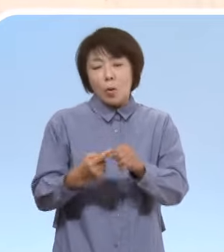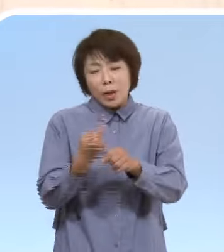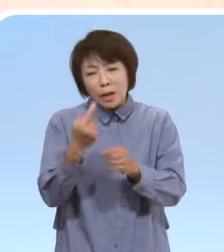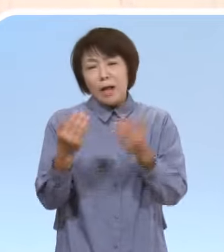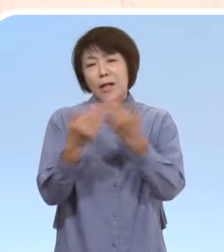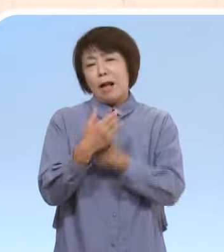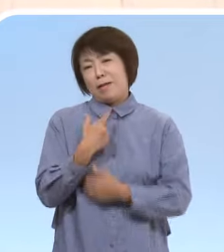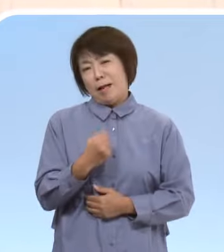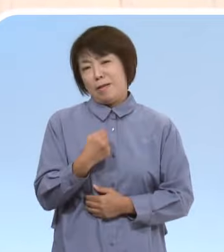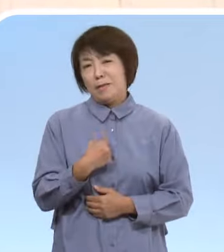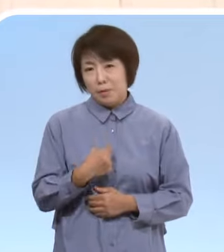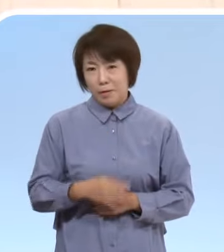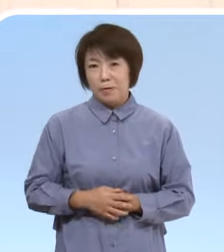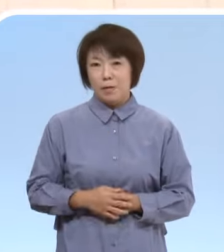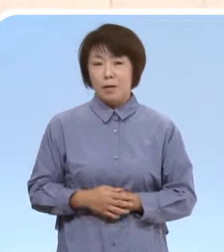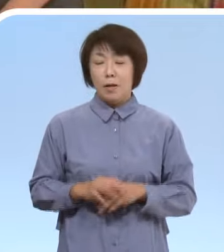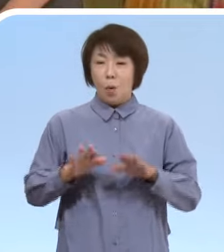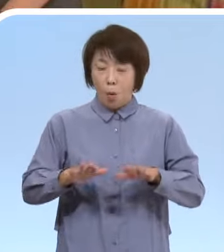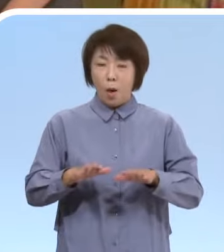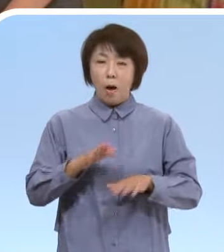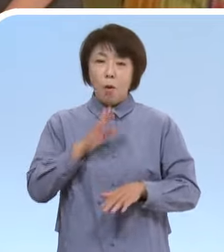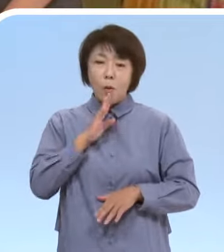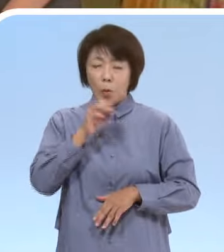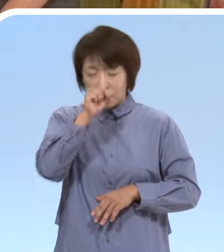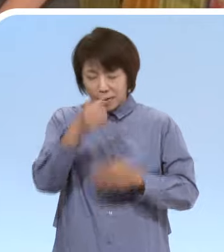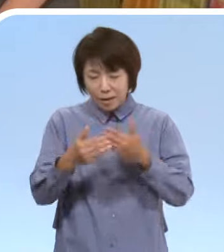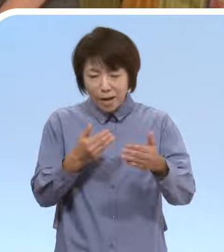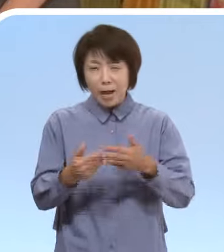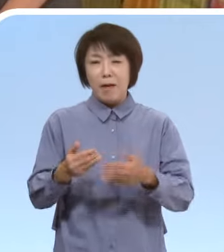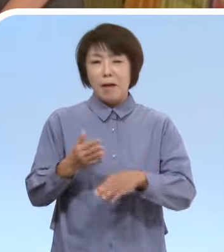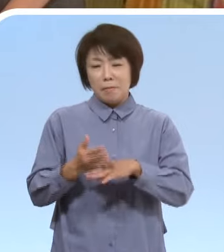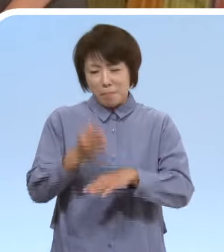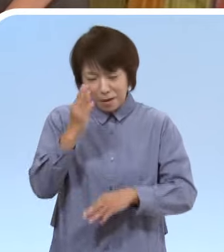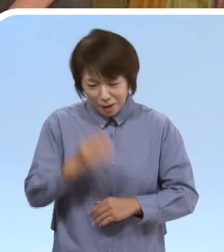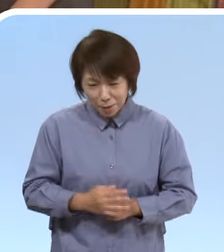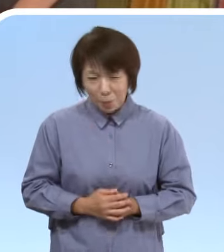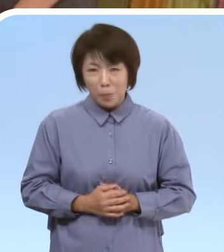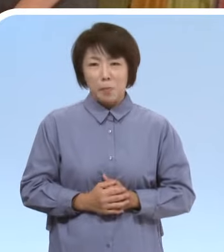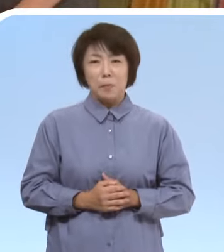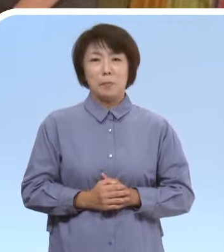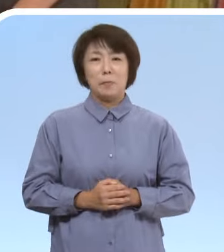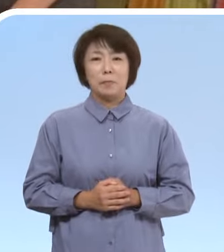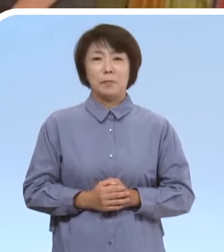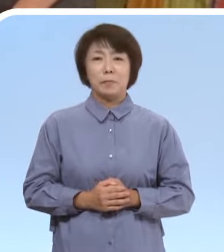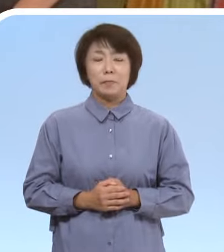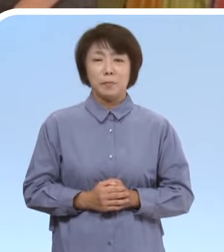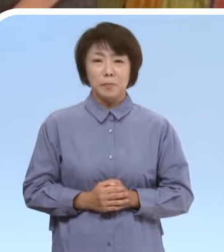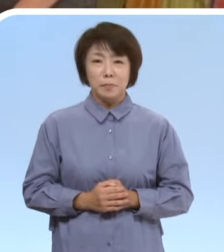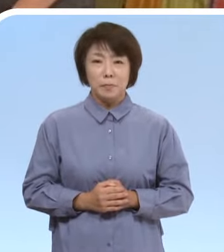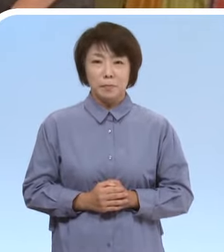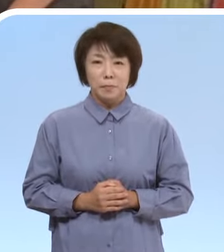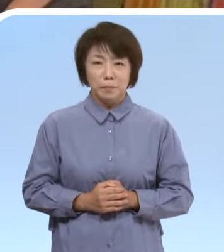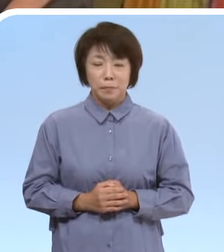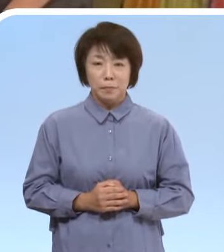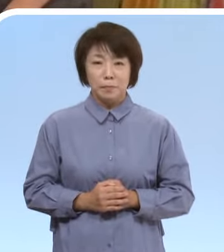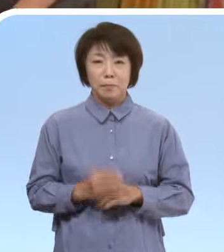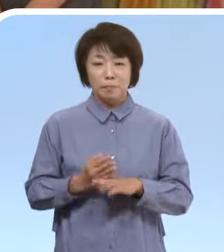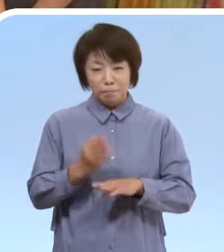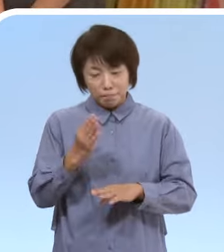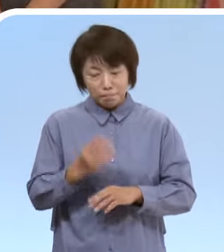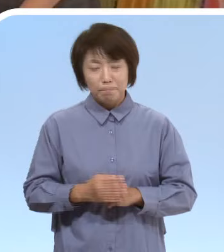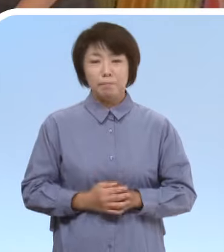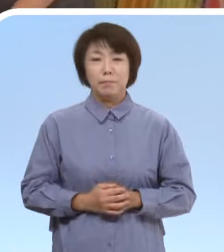その一歩になってもらったらいいなと思ってます。 いや、でも今回も本当にすごいいい体験をさせていただきました。ありがとうございました。 ありがとうございます